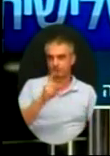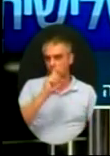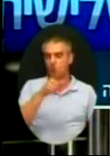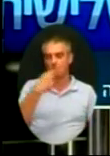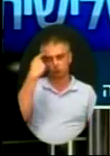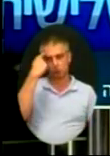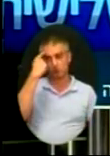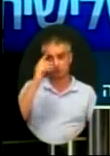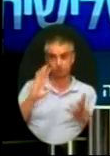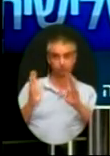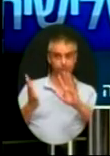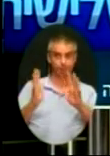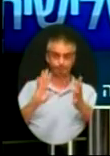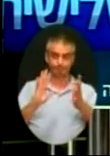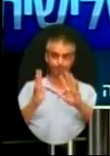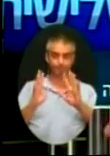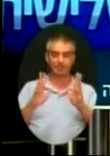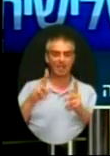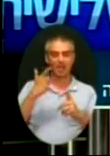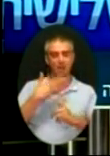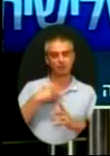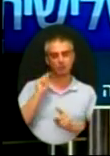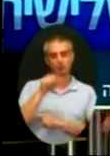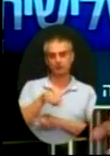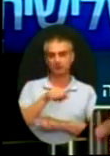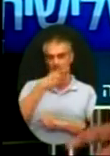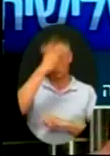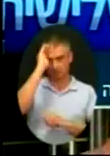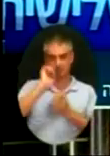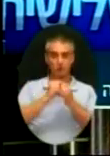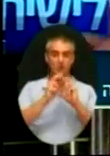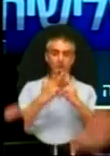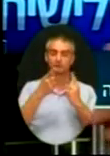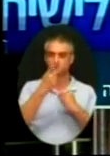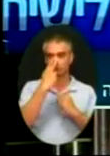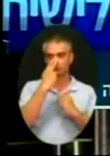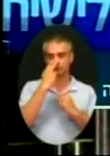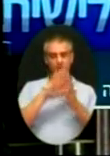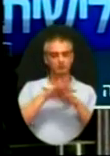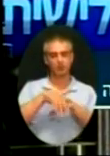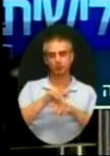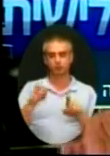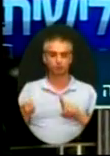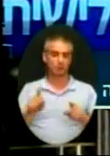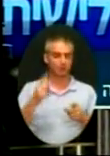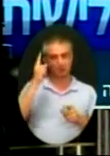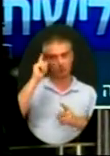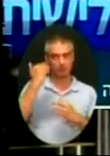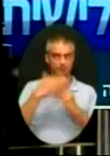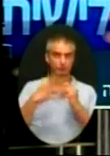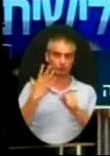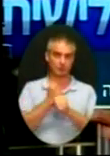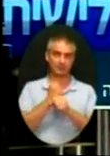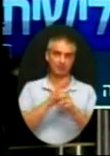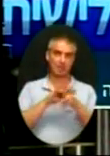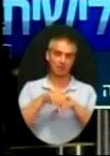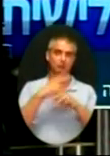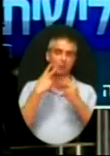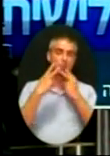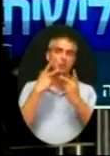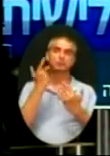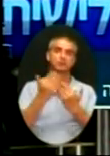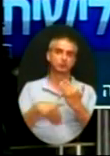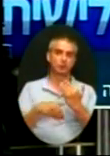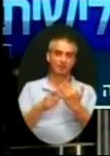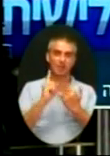כנראה יודע פחות או יותר לאן חותר טראמפ או הצוות שלו, והוא מנסה להשפיע לכאן או לכאן, לא יודע בסוף אם הוא ישפיע על התוצאה